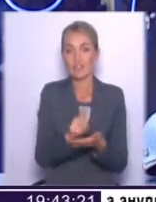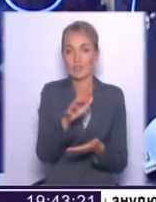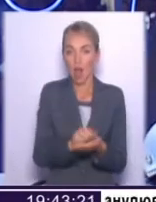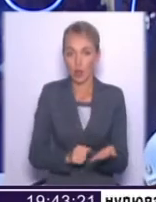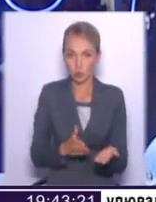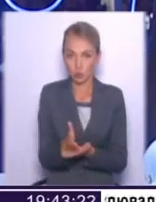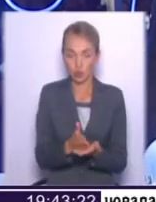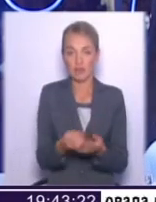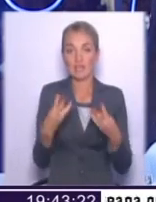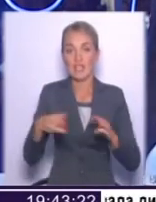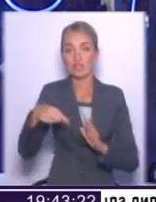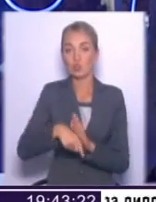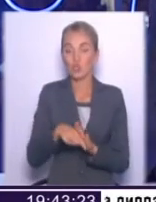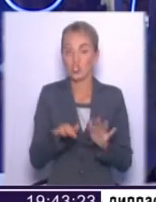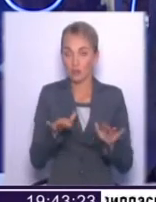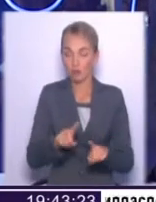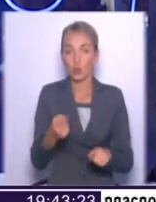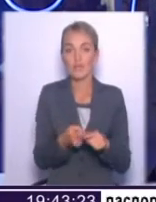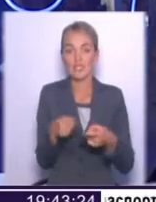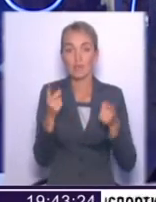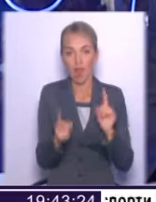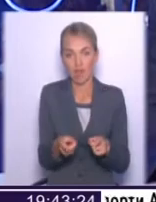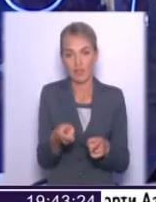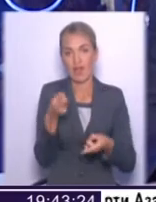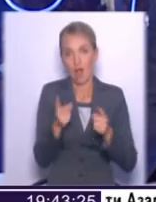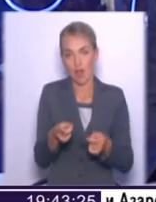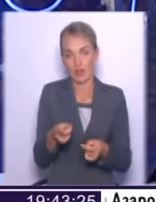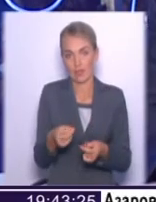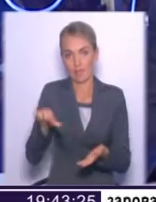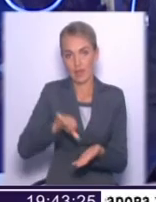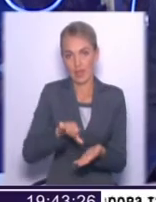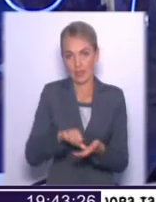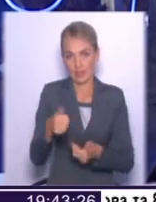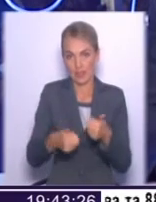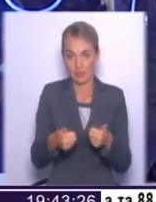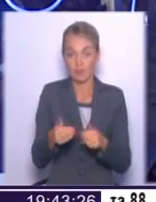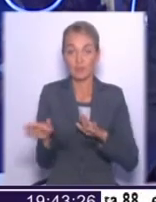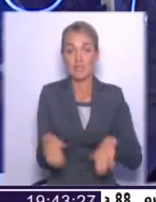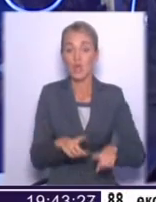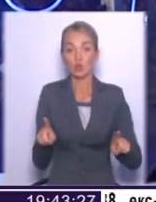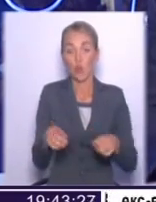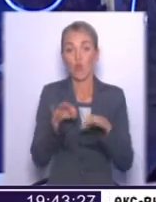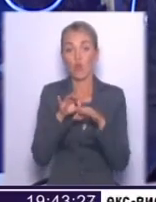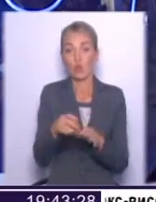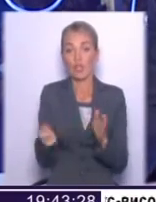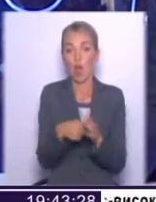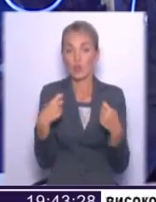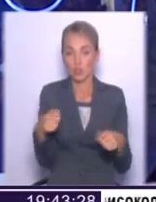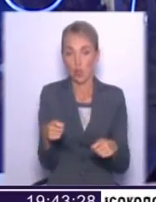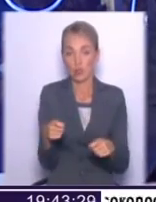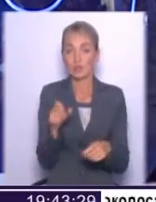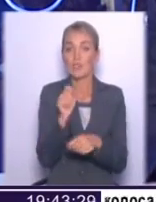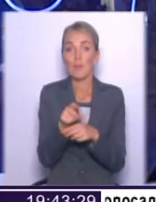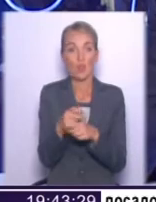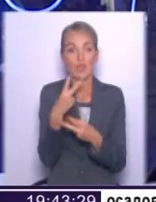у Міністерстві внутрішніх справ, що це справді реальний претендент. Після чого проводить аукціон. Замовник не бачить, хто